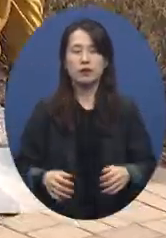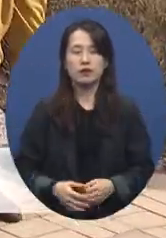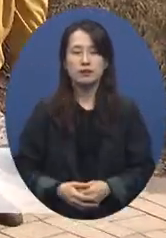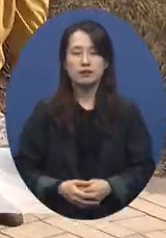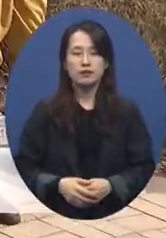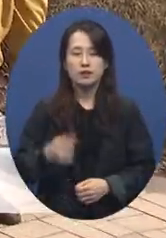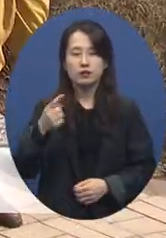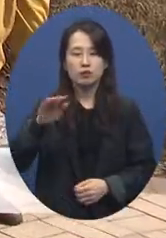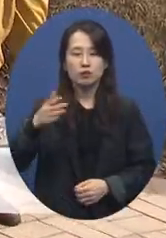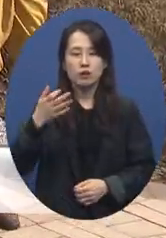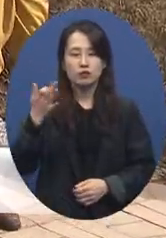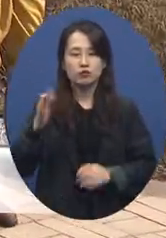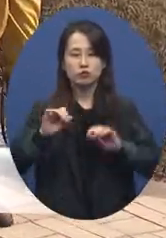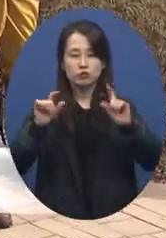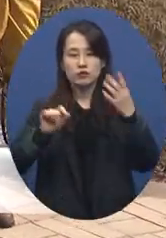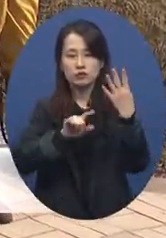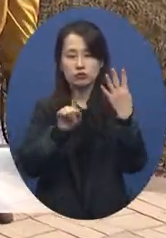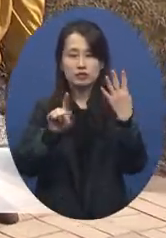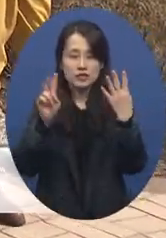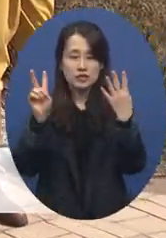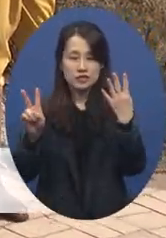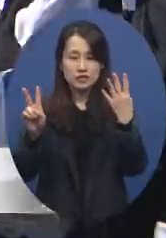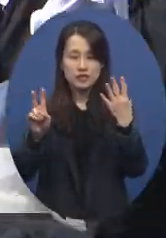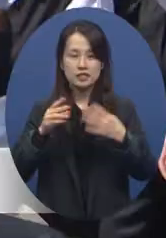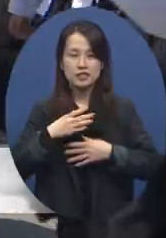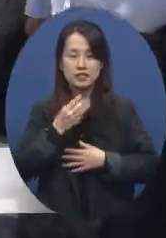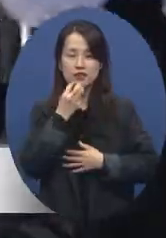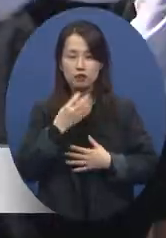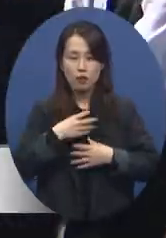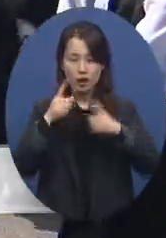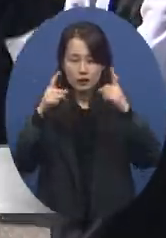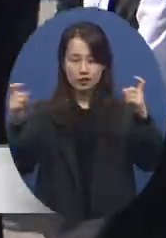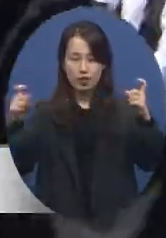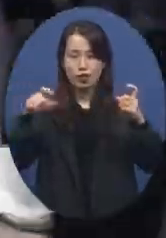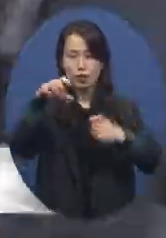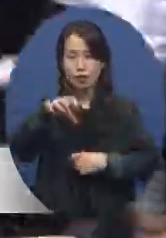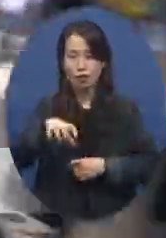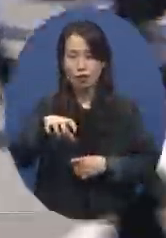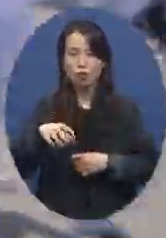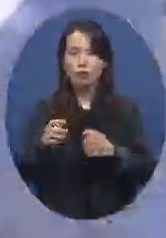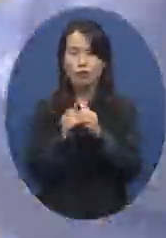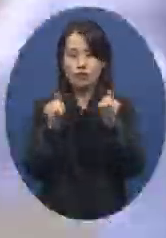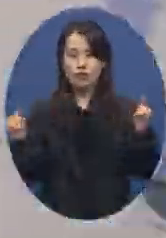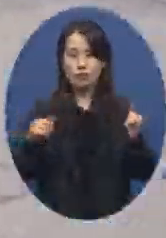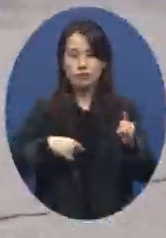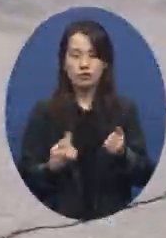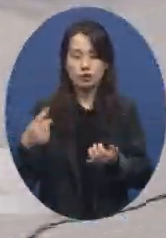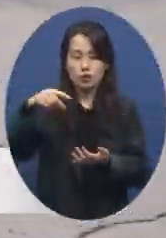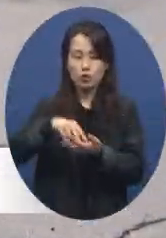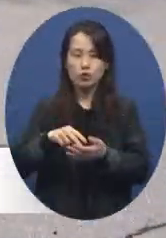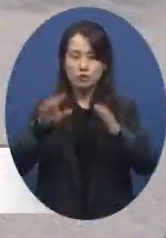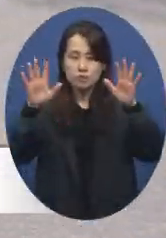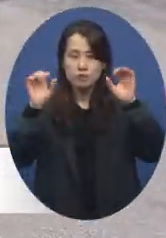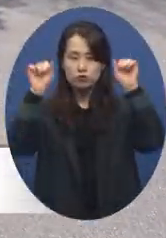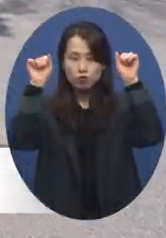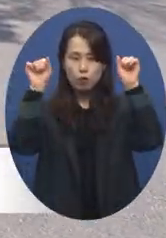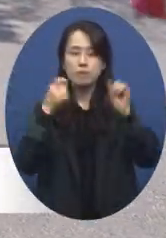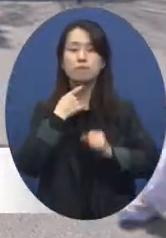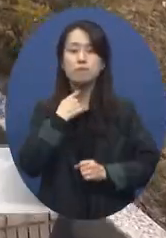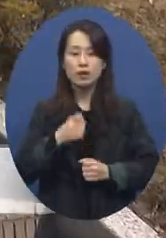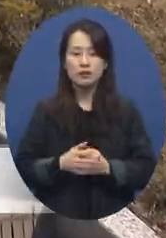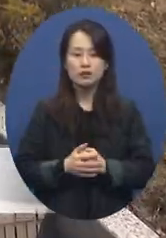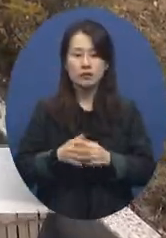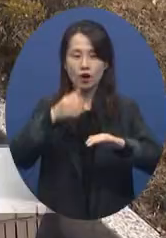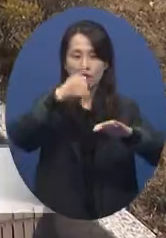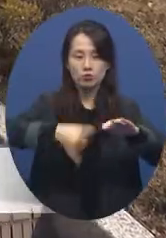4월 1일과 2일, 경기도 안성의 양성면과 원곡면 주민들은 독립 만세 운동을 벌였습니다. 농민들을 주축으로 일제의